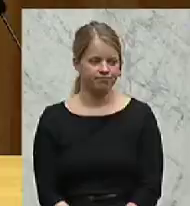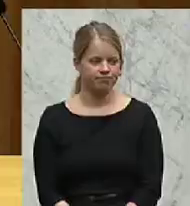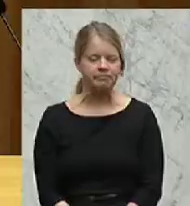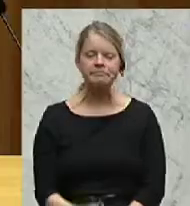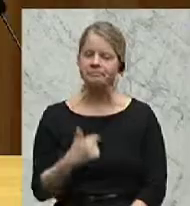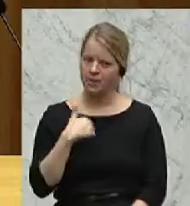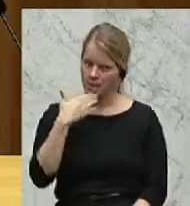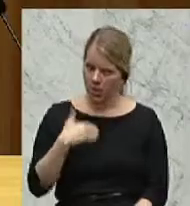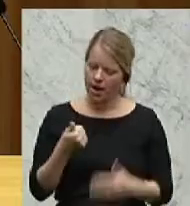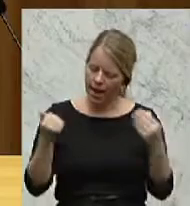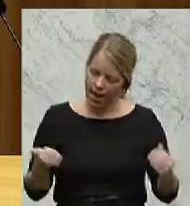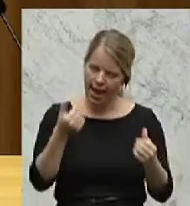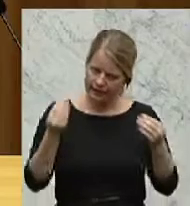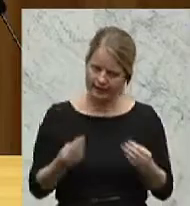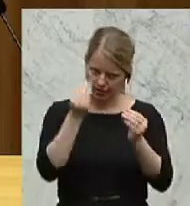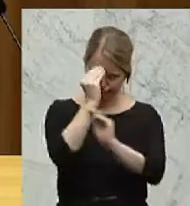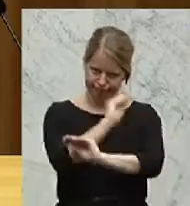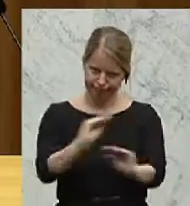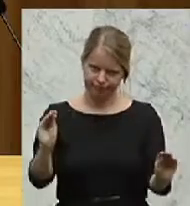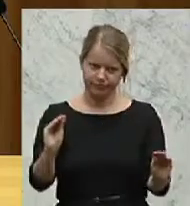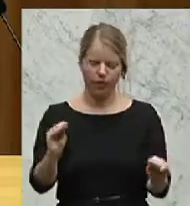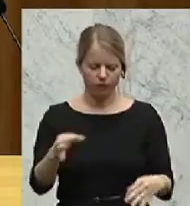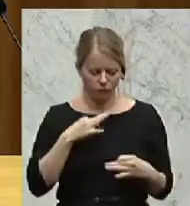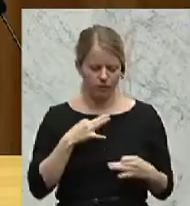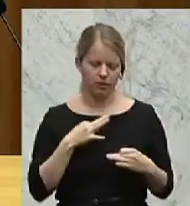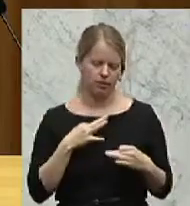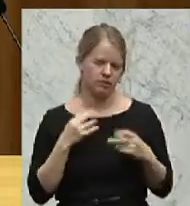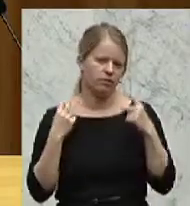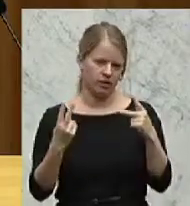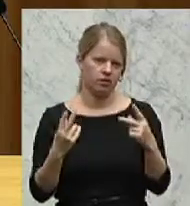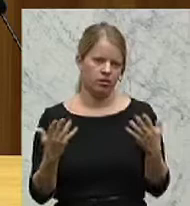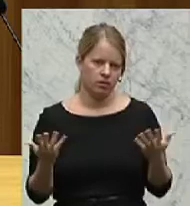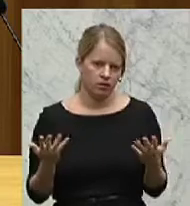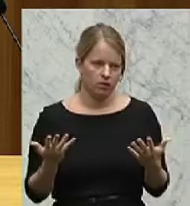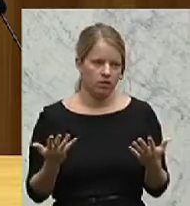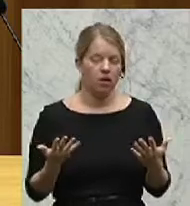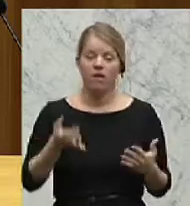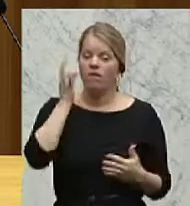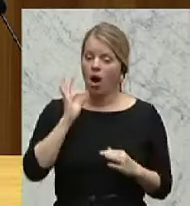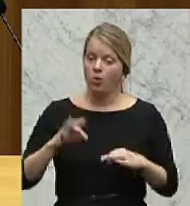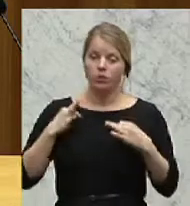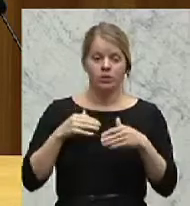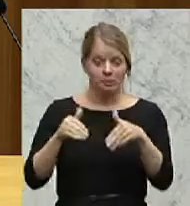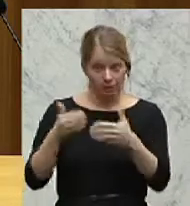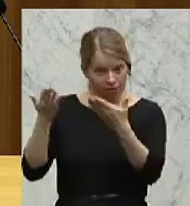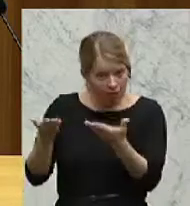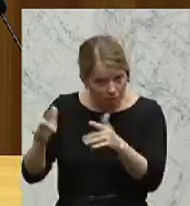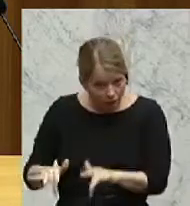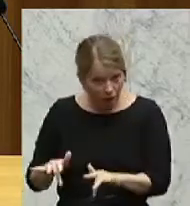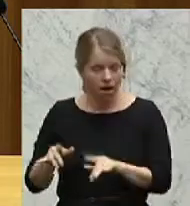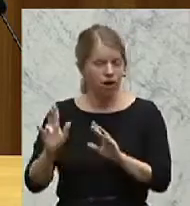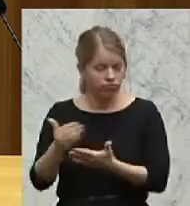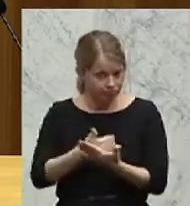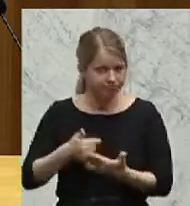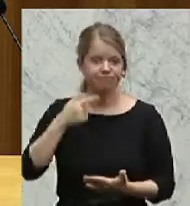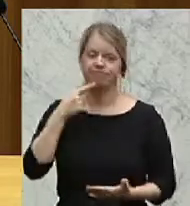Ich möchte jetzt aber schon eines noch sagen, und das ist mir wirklich ein Anliegen, weil ich glaube, dass wenn wir schon die Frau Gesundheitsminister hier haben, dass wir auch